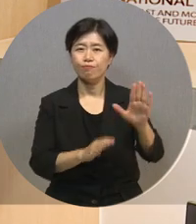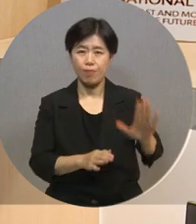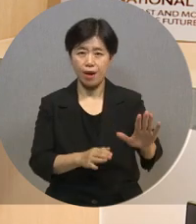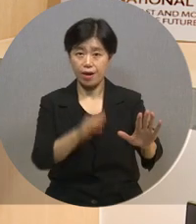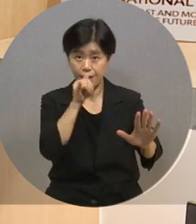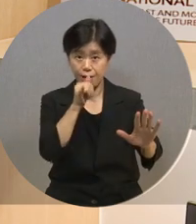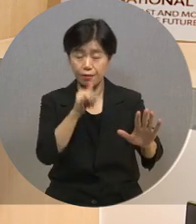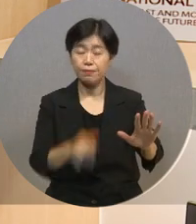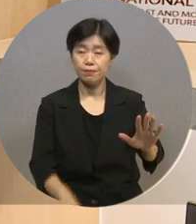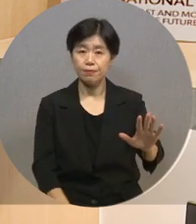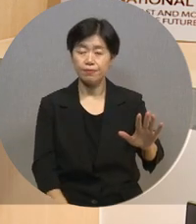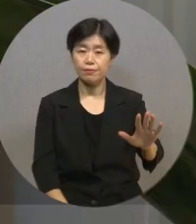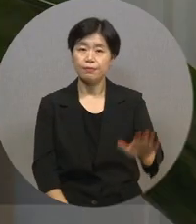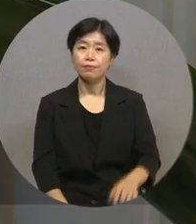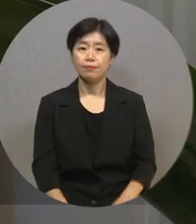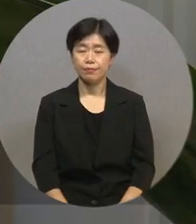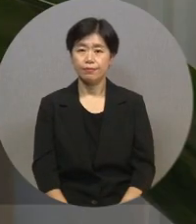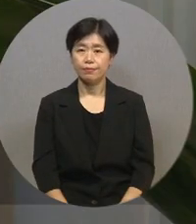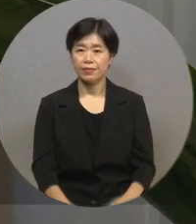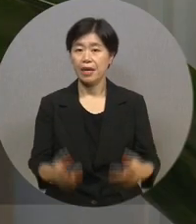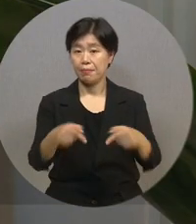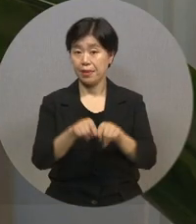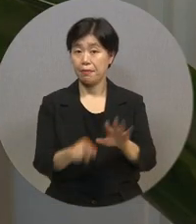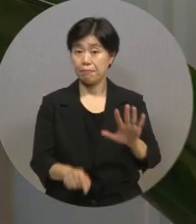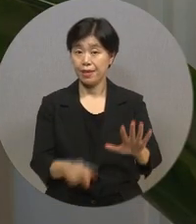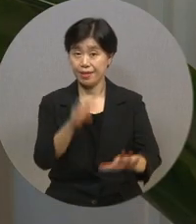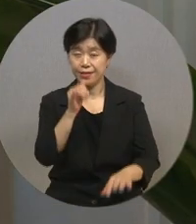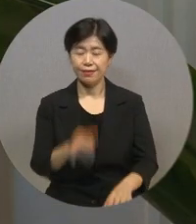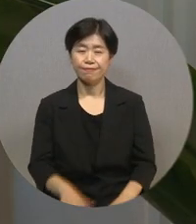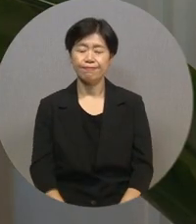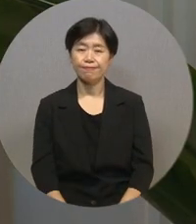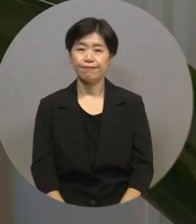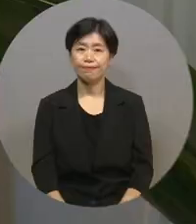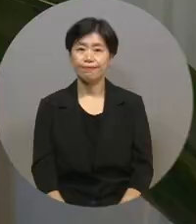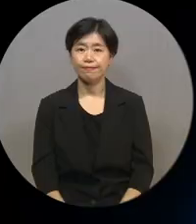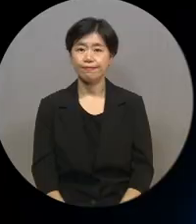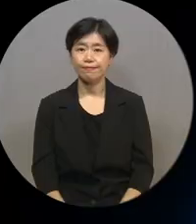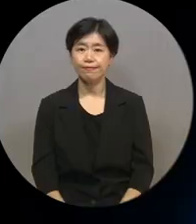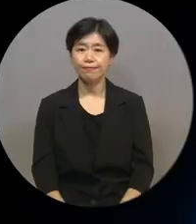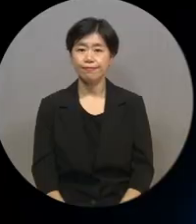운영위원장님이신 김인규 회장님과 함께 찍은 핸드프린팅들입니다.